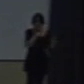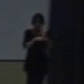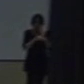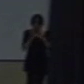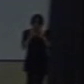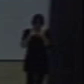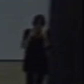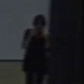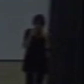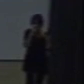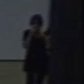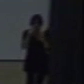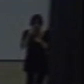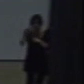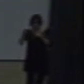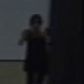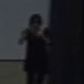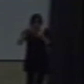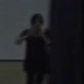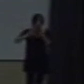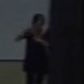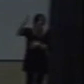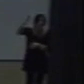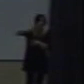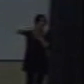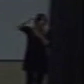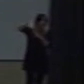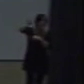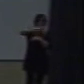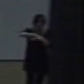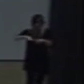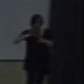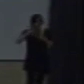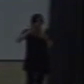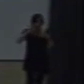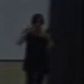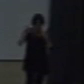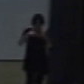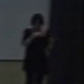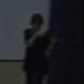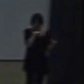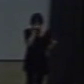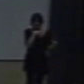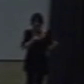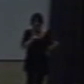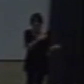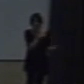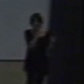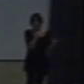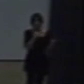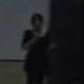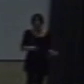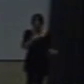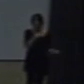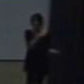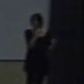si hi ha onades a Bilbao o de si el teu grup ha tret un disc nou o està a punt de treure un single, un videoclip, el que sigui. Vull dir que és una manera molt relaxada d'enterar-te